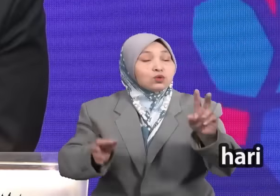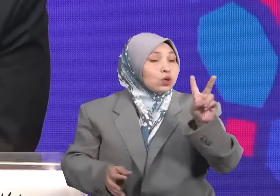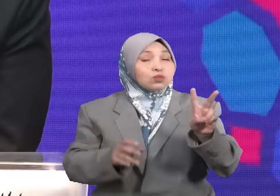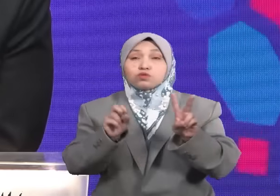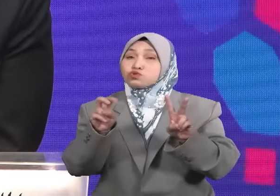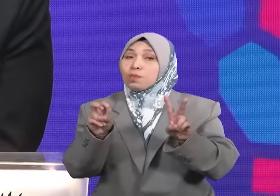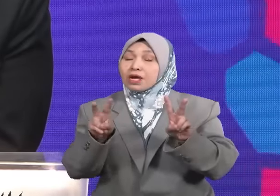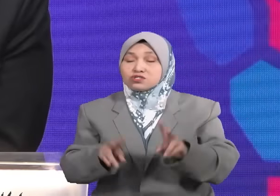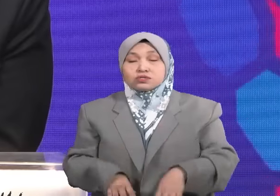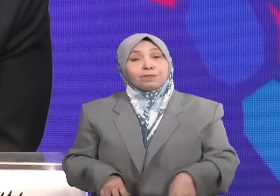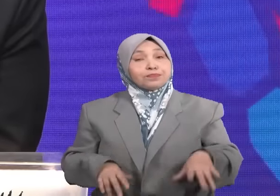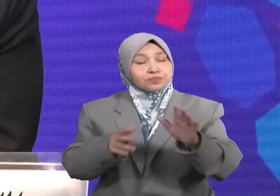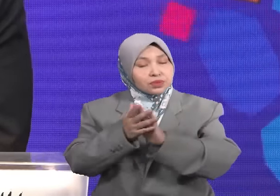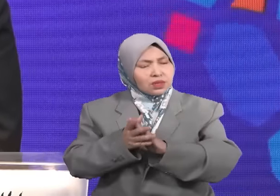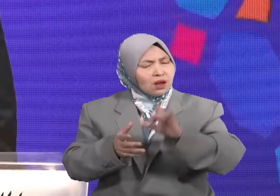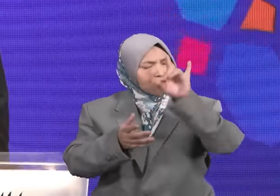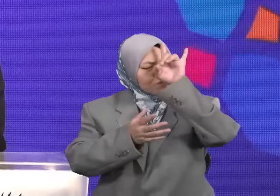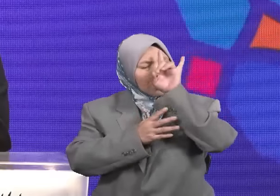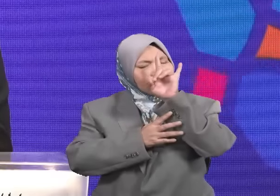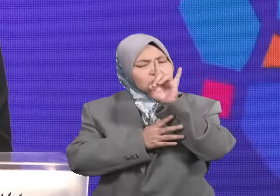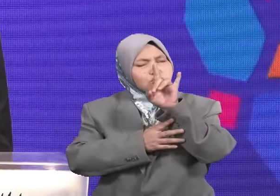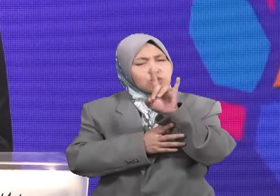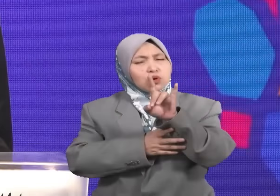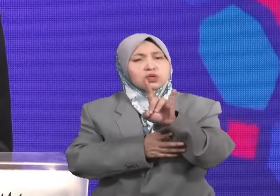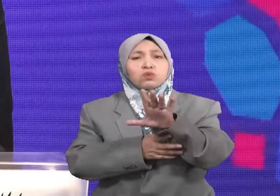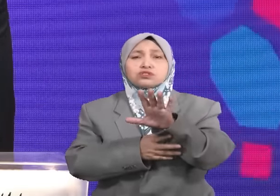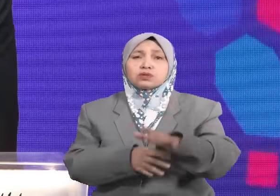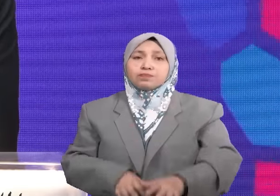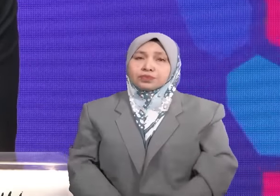212. Auzubillahi minasyaitanir rajim.